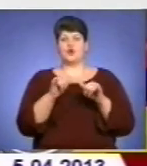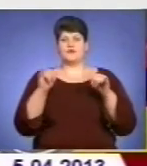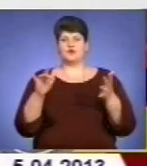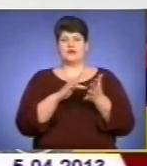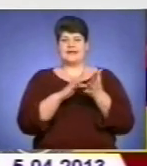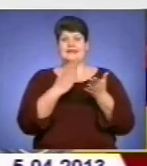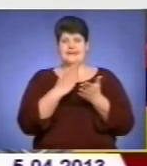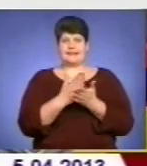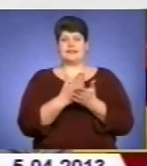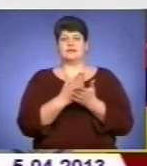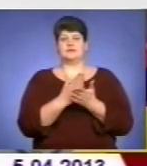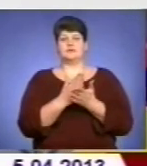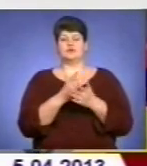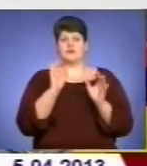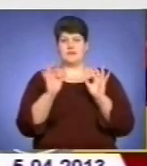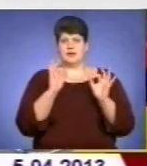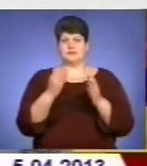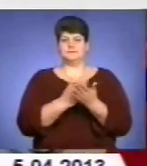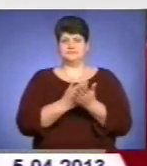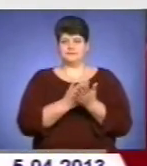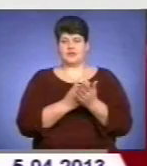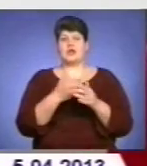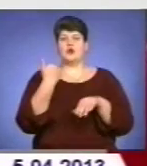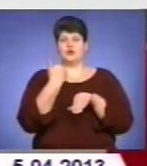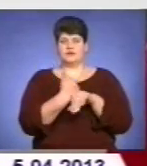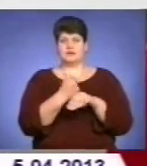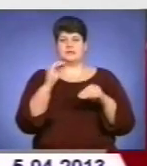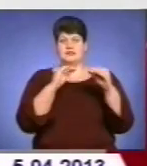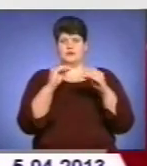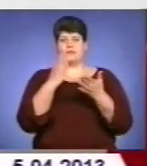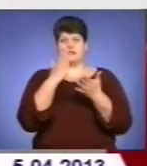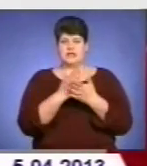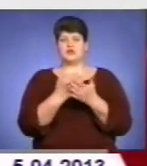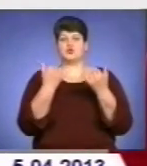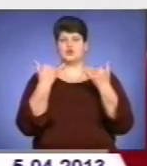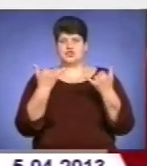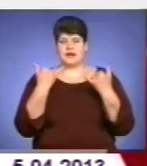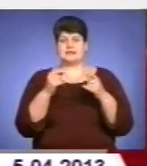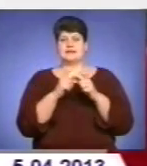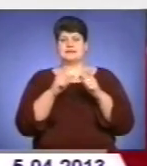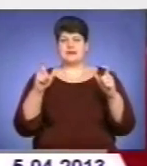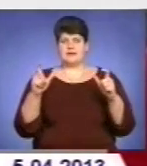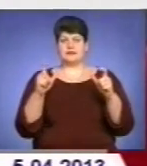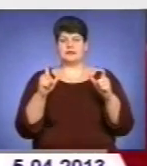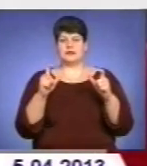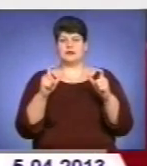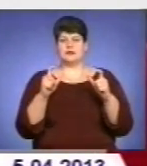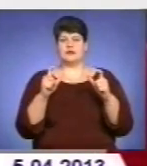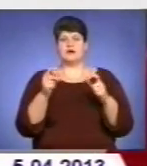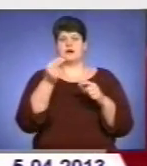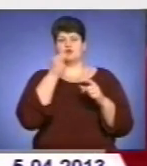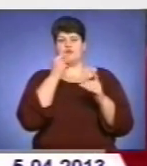наявність туристичної інфраструктури, основними складовими якої є сучасні заклади розміщення та